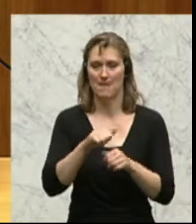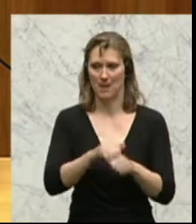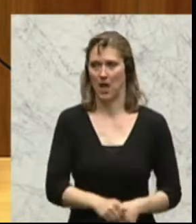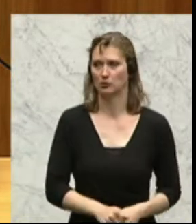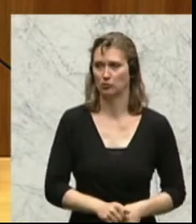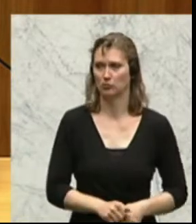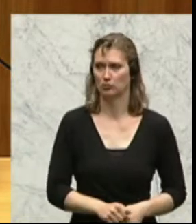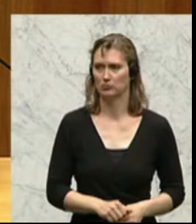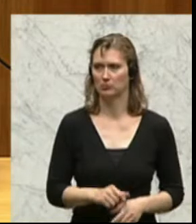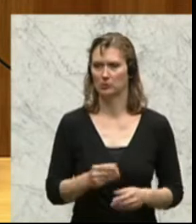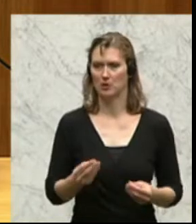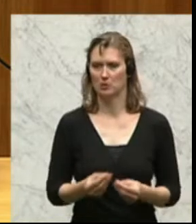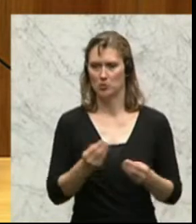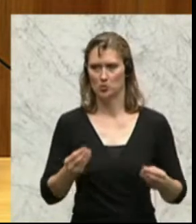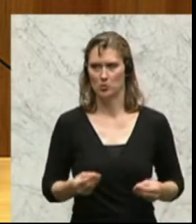zu höheren